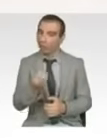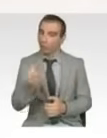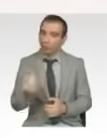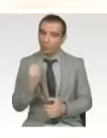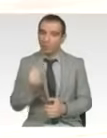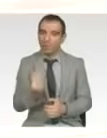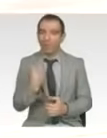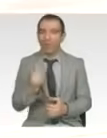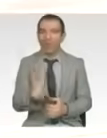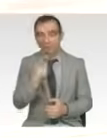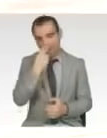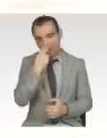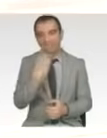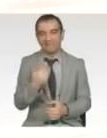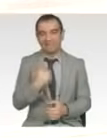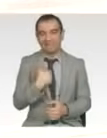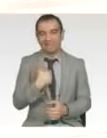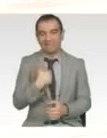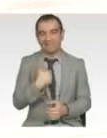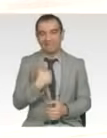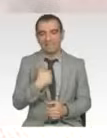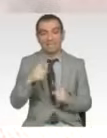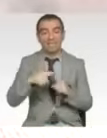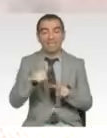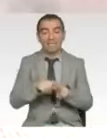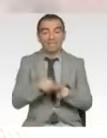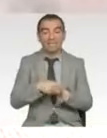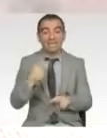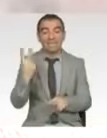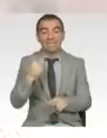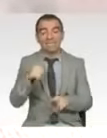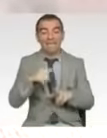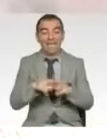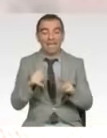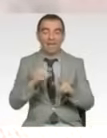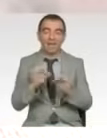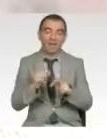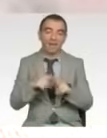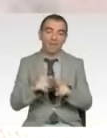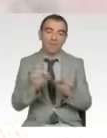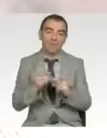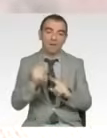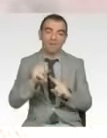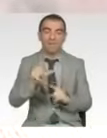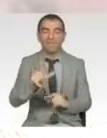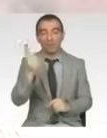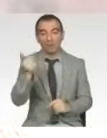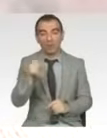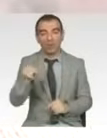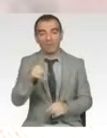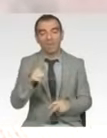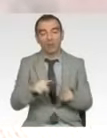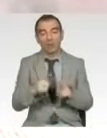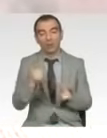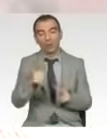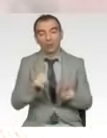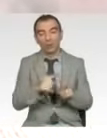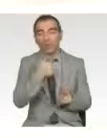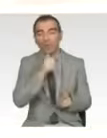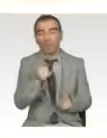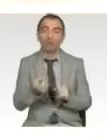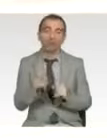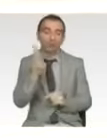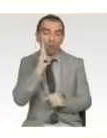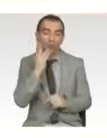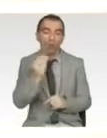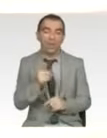başarılı olacağına eminiz. Tay 2 Ebabil takımı filminin yönetmeni Nurullah Yenan bizlerle birlikteydi. Filmi anlattı. Son